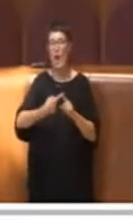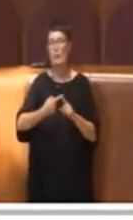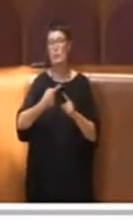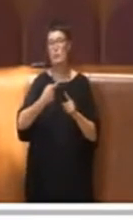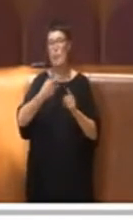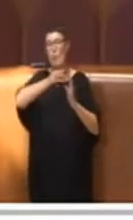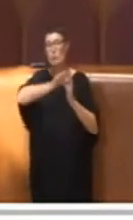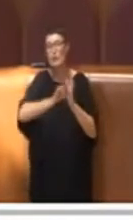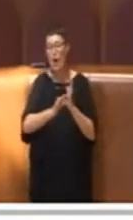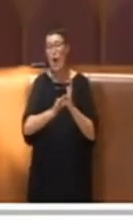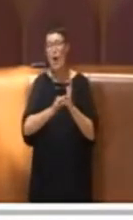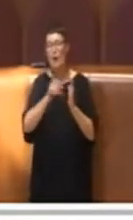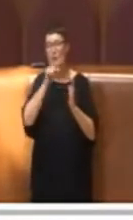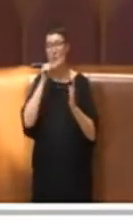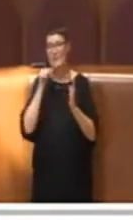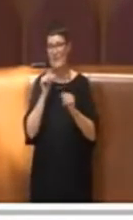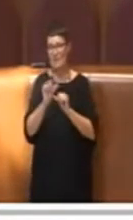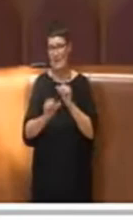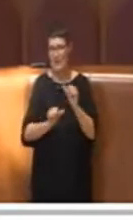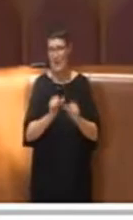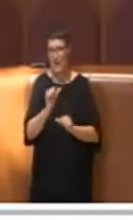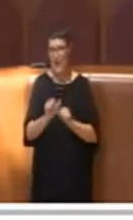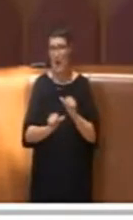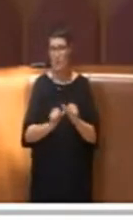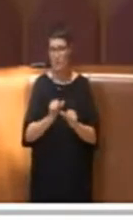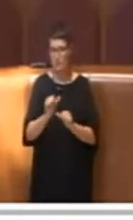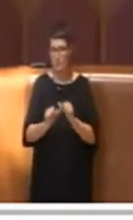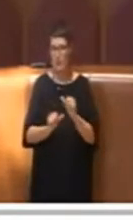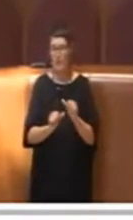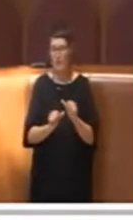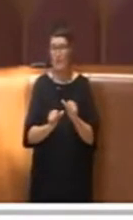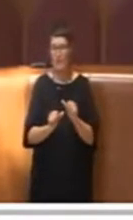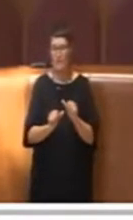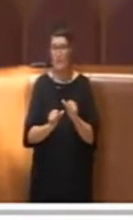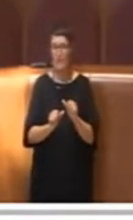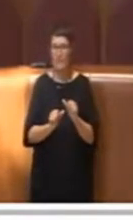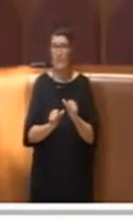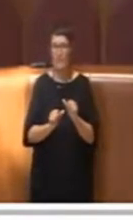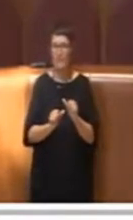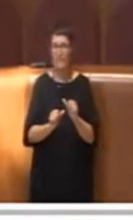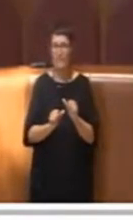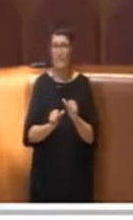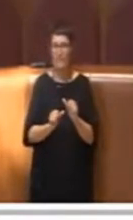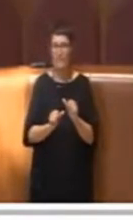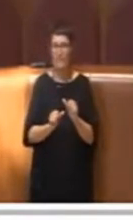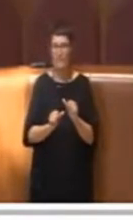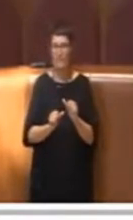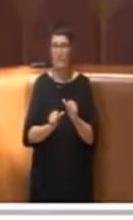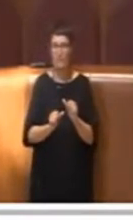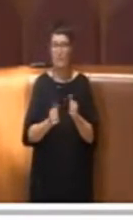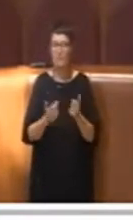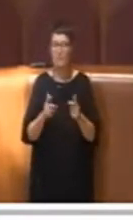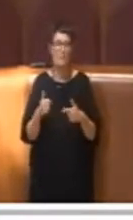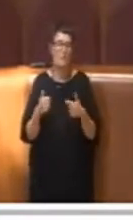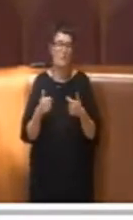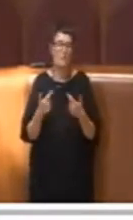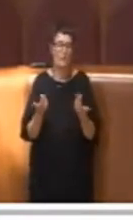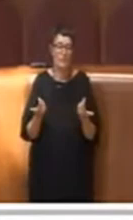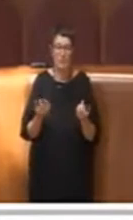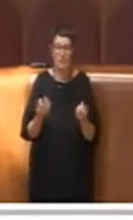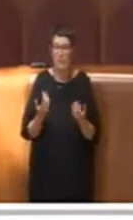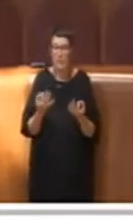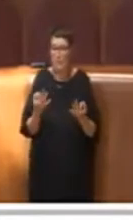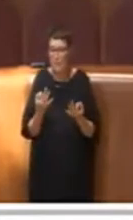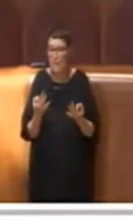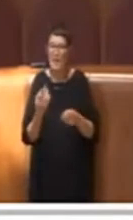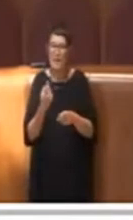via temporanea, questo stiamo chiedendo, la differenza è solo sulla durata dei vari gruppi politici, di